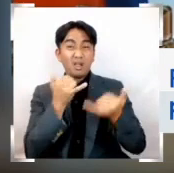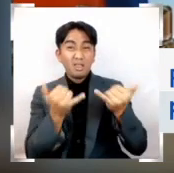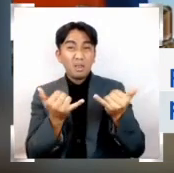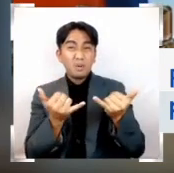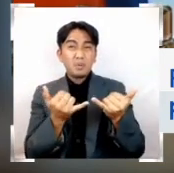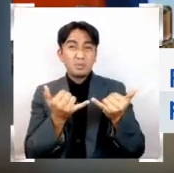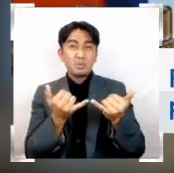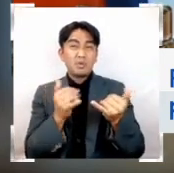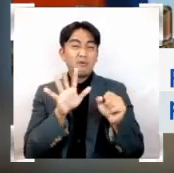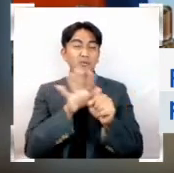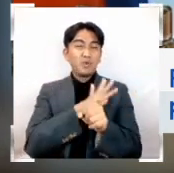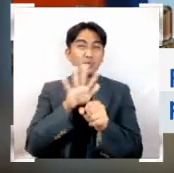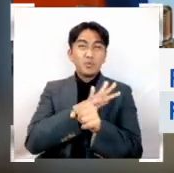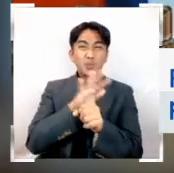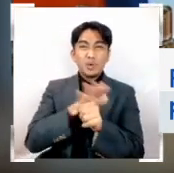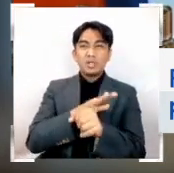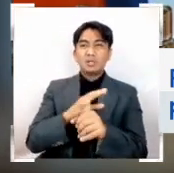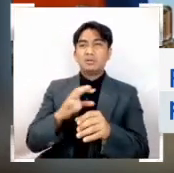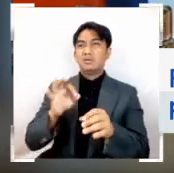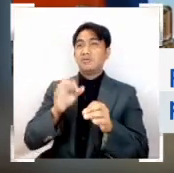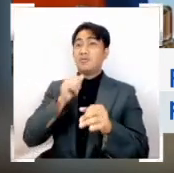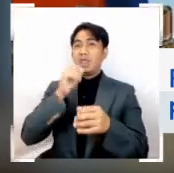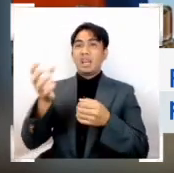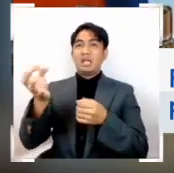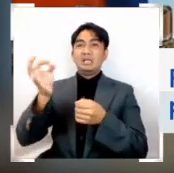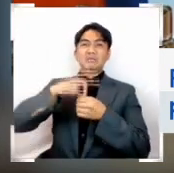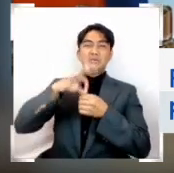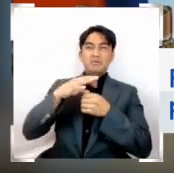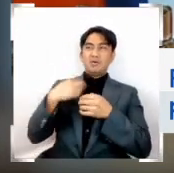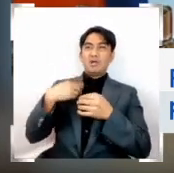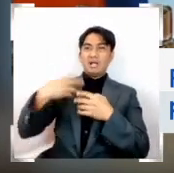kung hindi kami na-elect, baka talagang